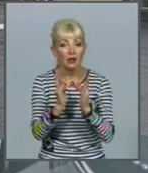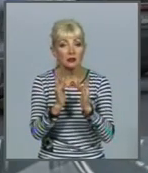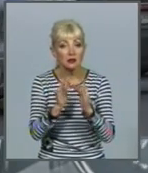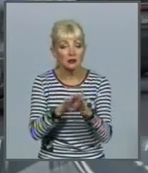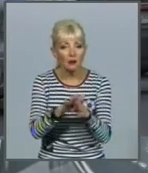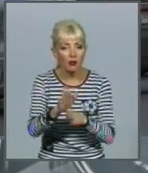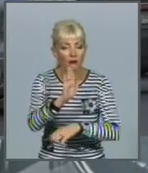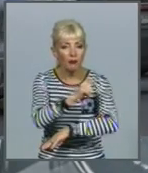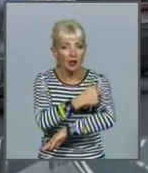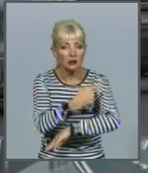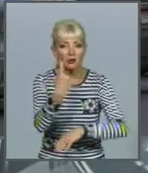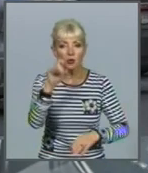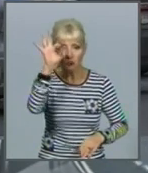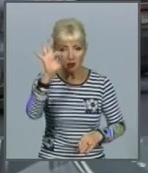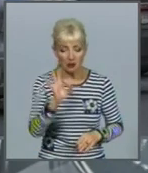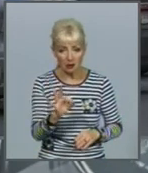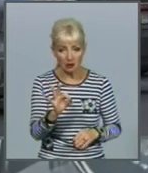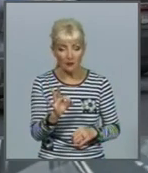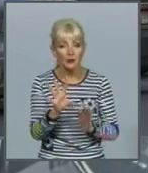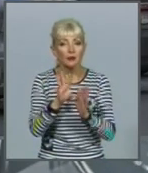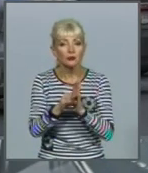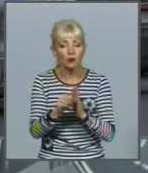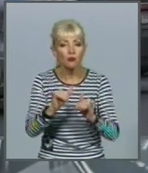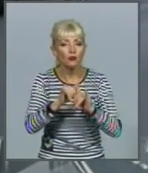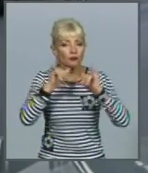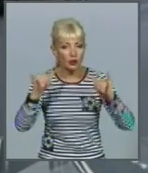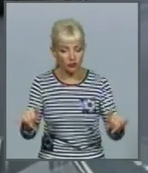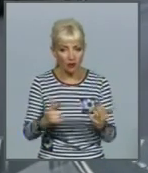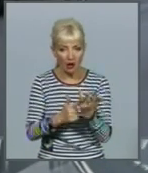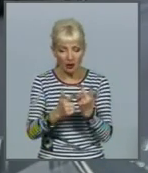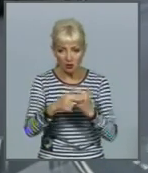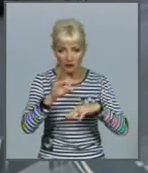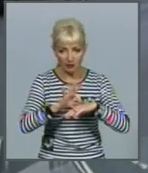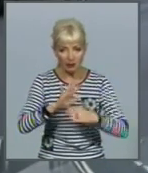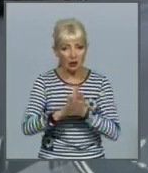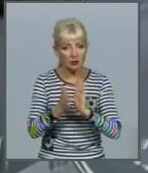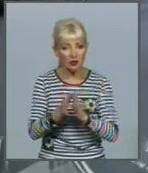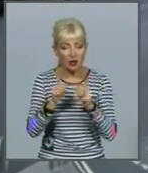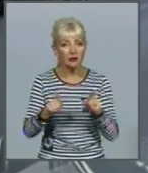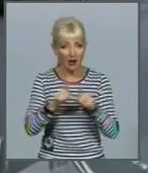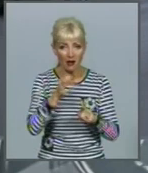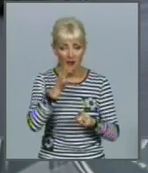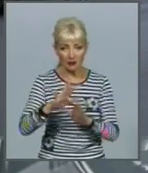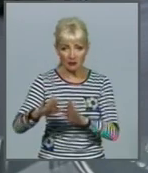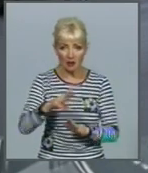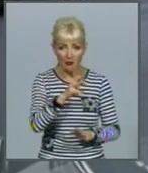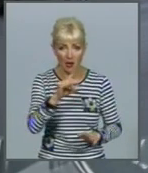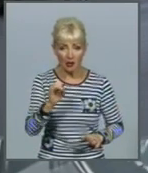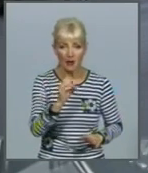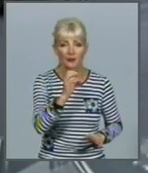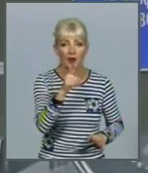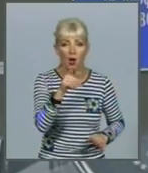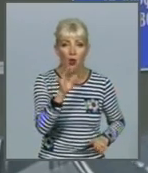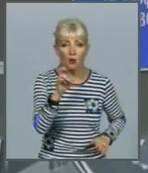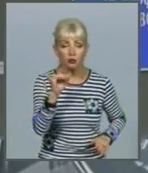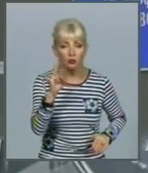100%. Причиною тому – стрімке зростання кількості хворих. Ситуація така, каже заступник мера Світлана Горбунова-Рубана, що жодне